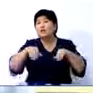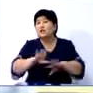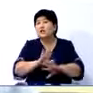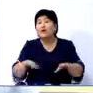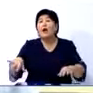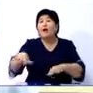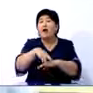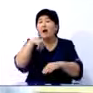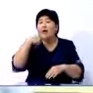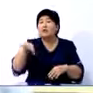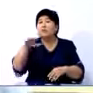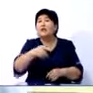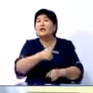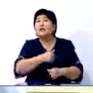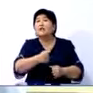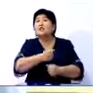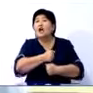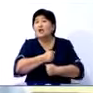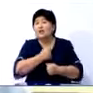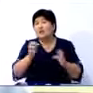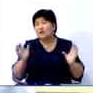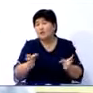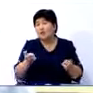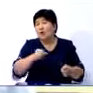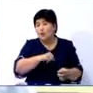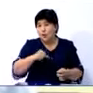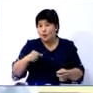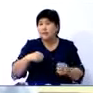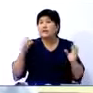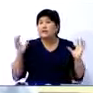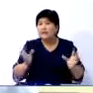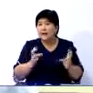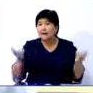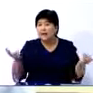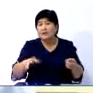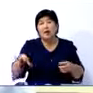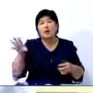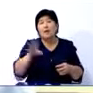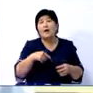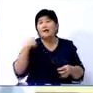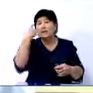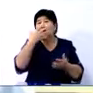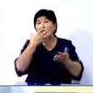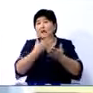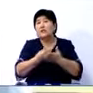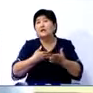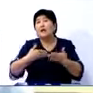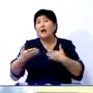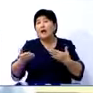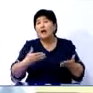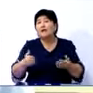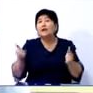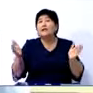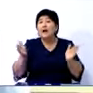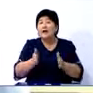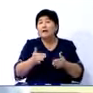Халық қайтарымыз, барынша жанашырларыңызды сақтаңыздар, өздеріңізді сақтаңыздар. Барынша жекеленіп, қарым-қатынасты